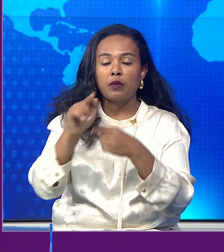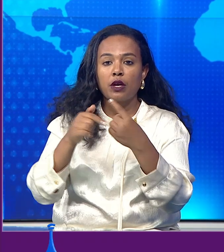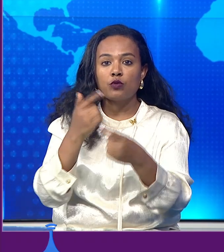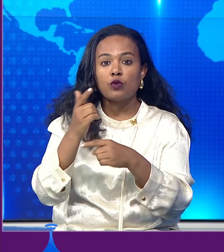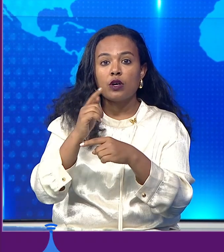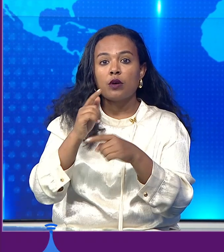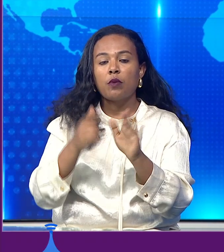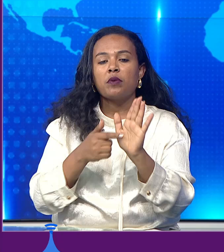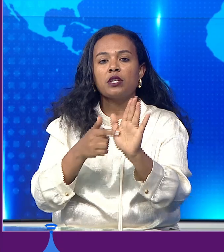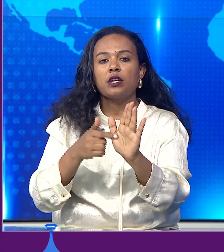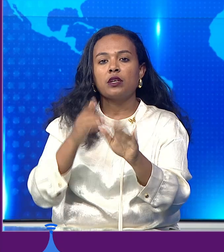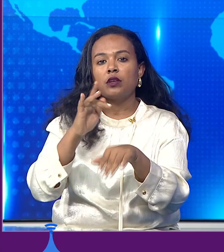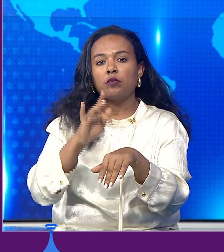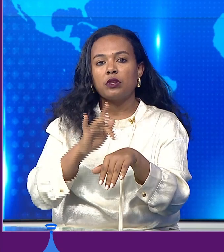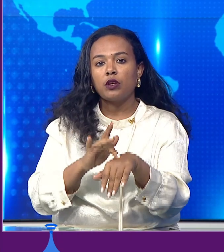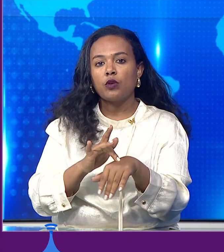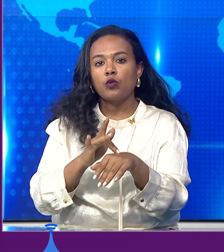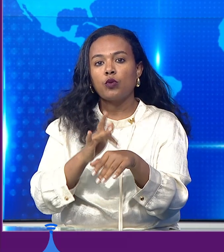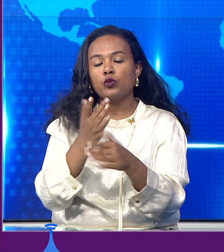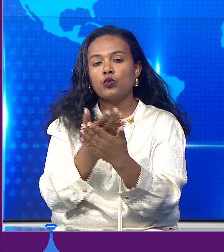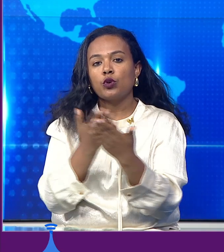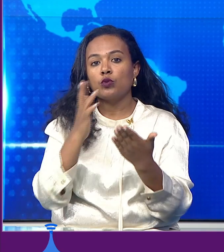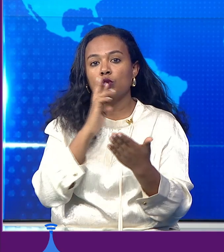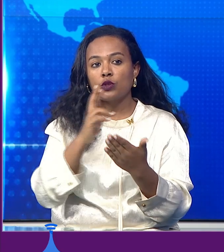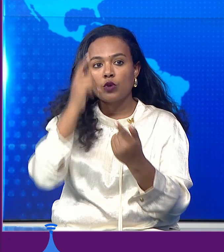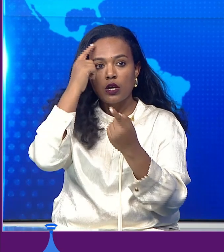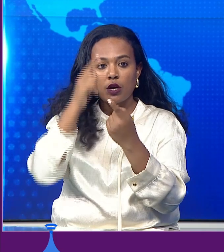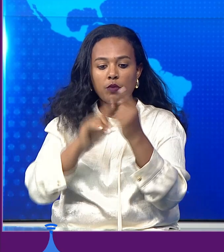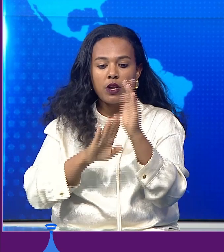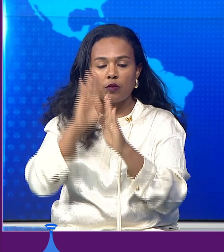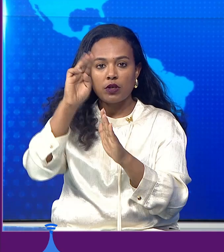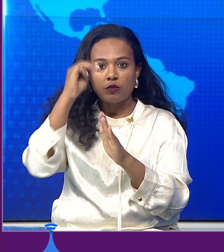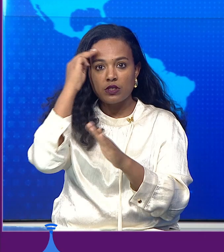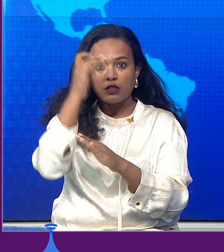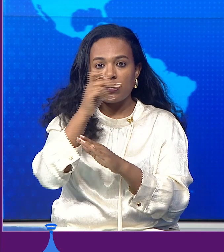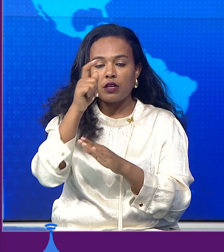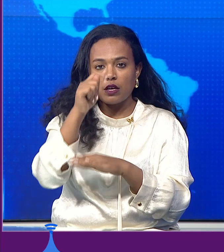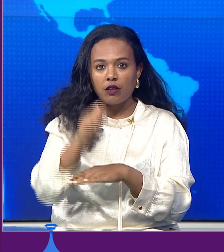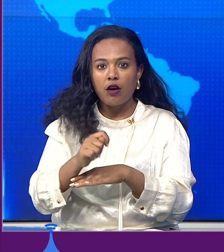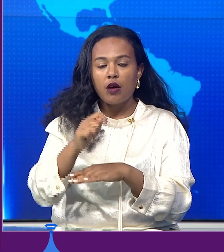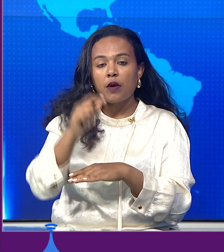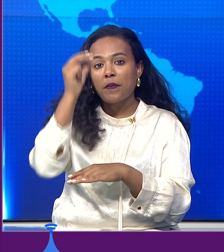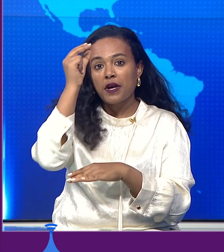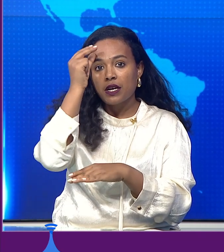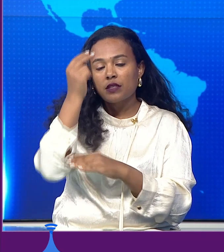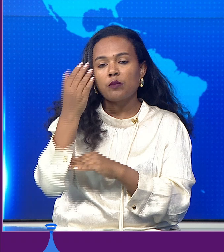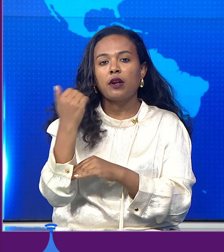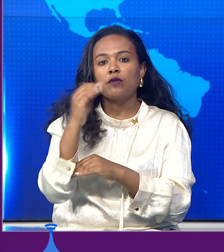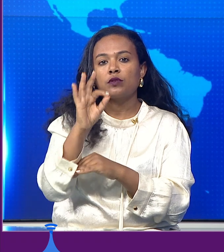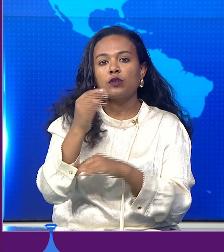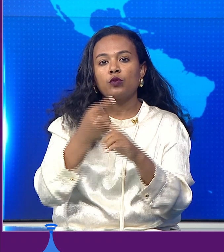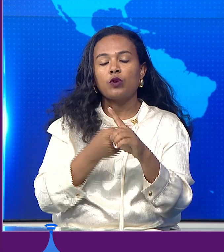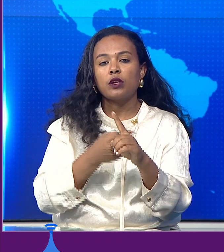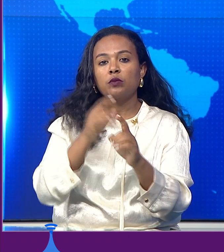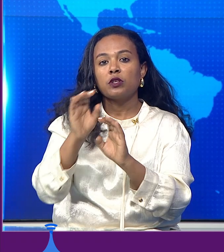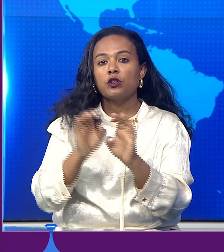በማሳያነት የሚጠቀሱ ለውጦች ናቸው። የፕላንና ልማት ሚኒስትር ዴኤታው በረከት ፍሳጽዮን ባለፉት 9 ወራት በተከናወኑ